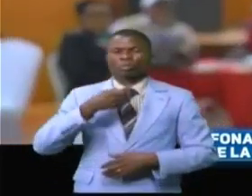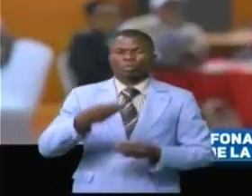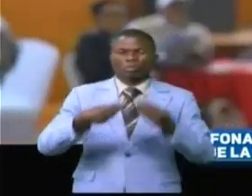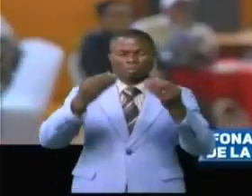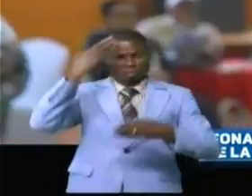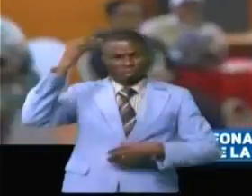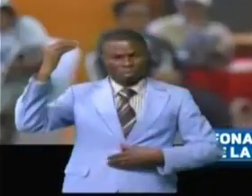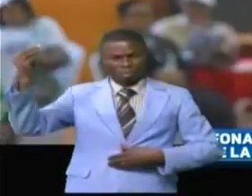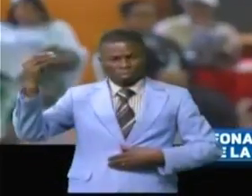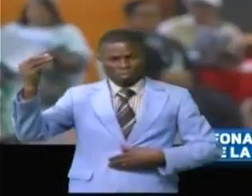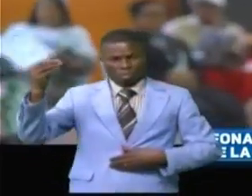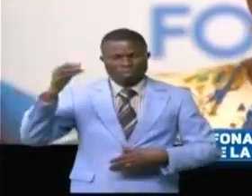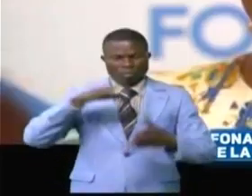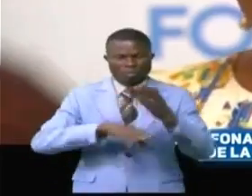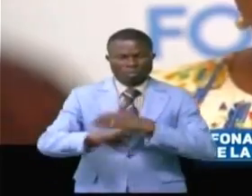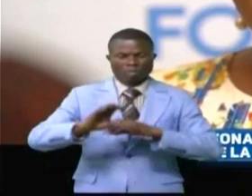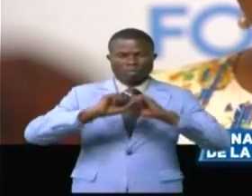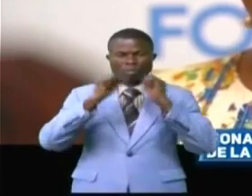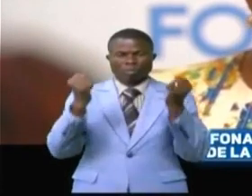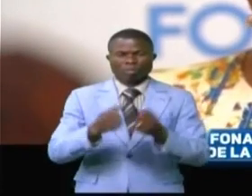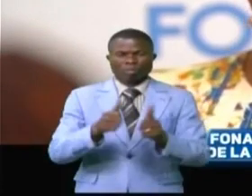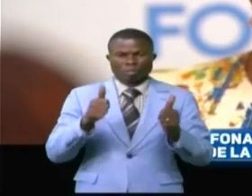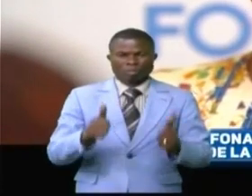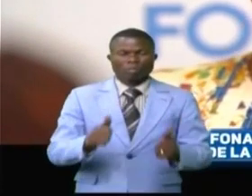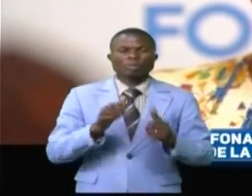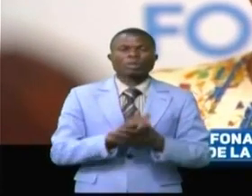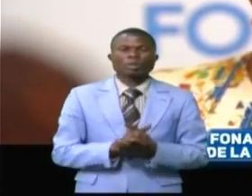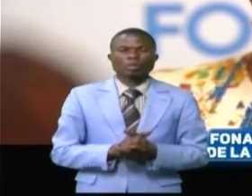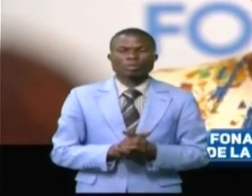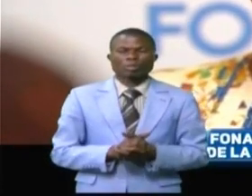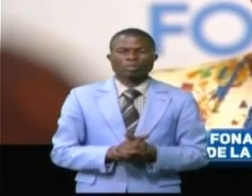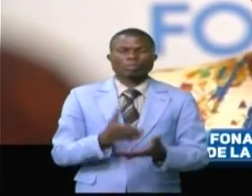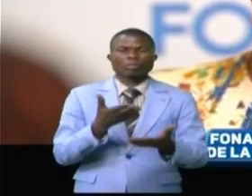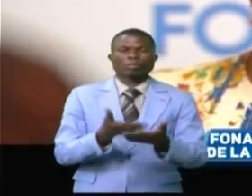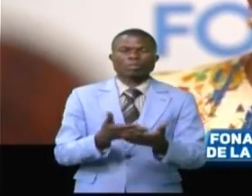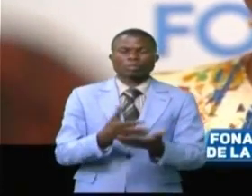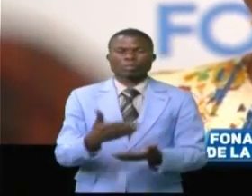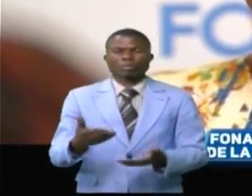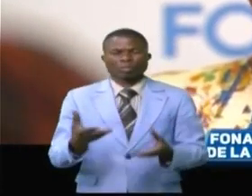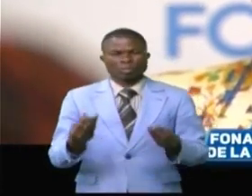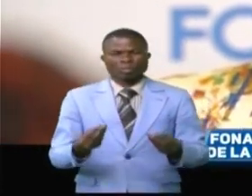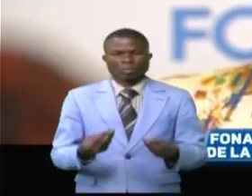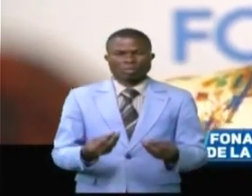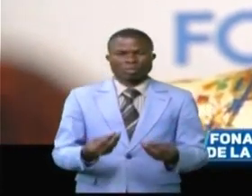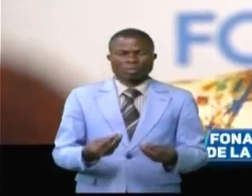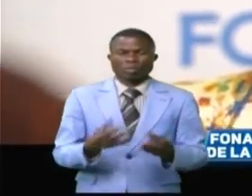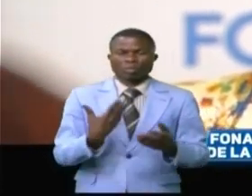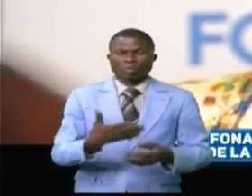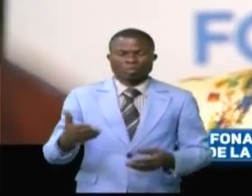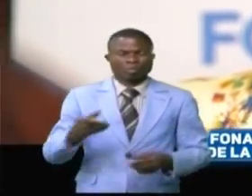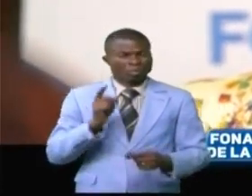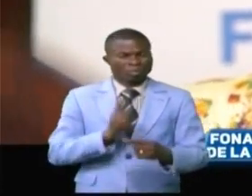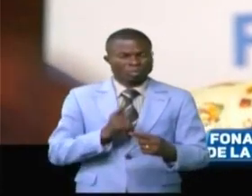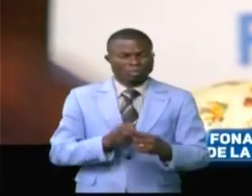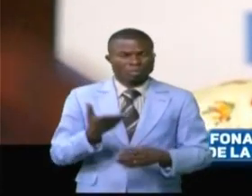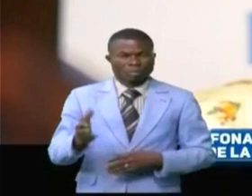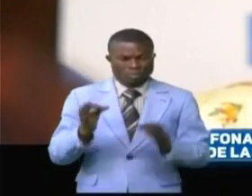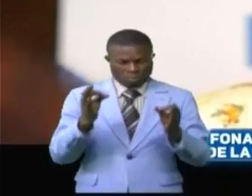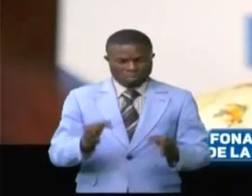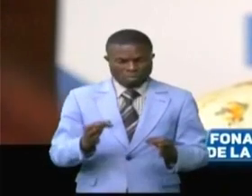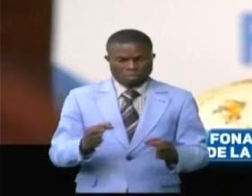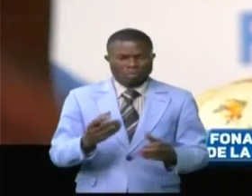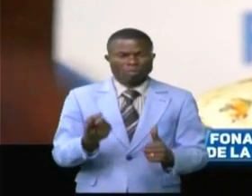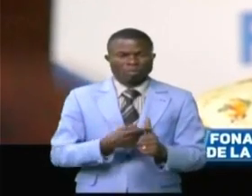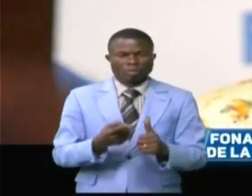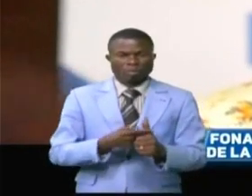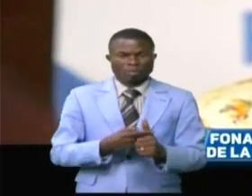vie meilleure à ses survivants. Je ne dirais pas que c'est mince chose, c'est quelque chose de très très très difficile. Il faut arriver d'abord